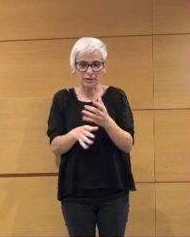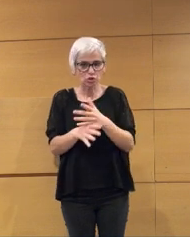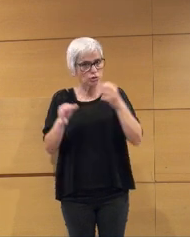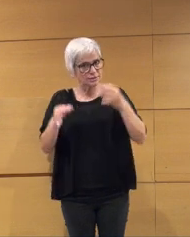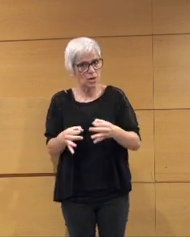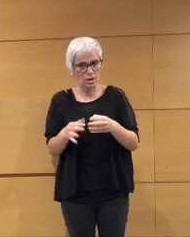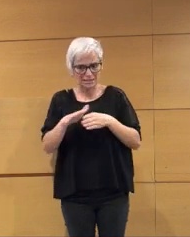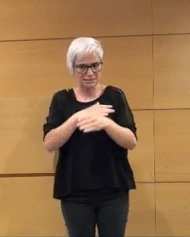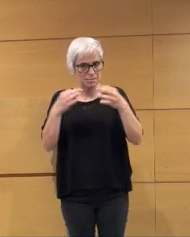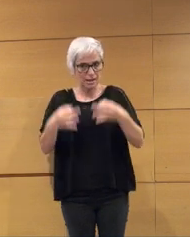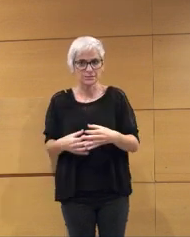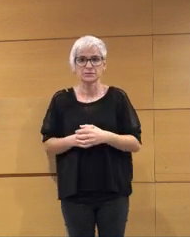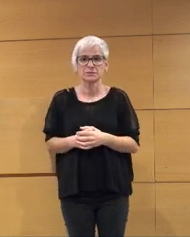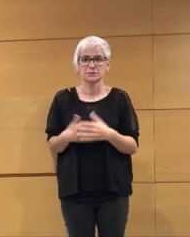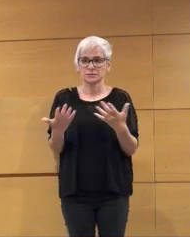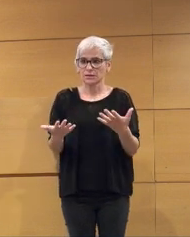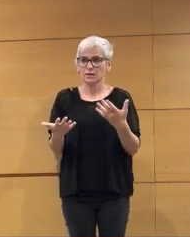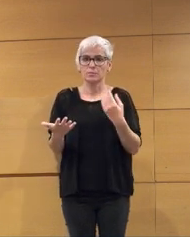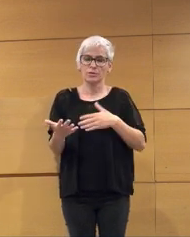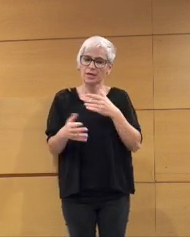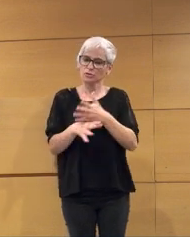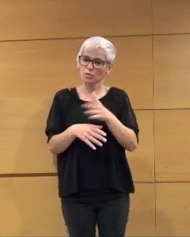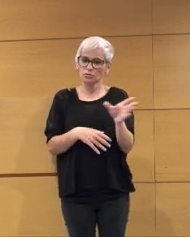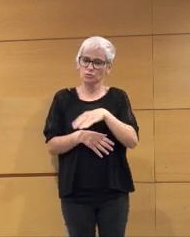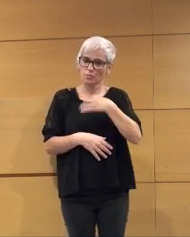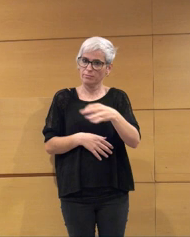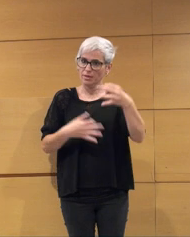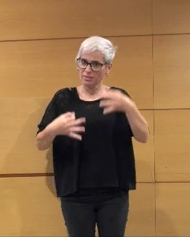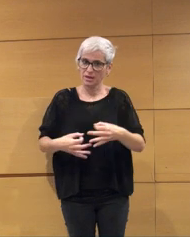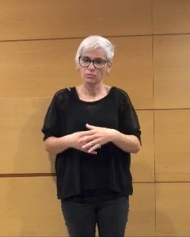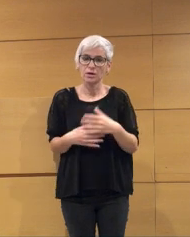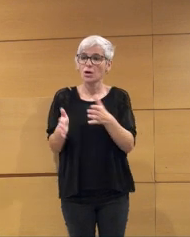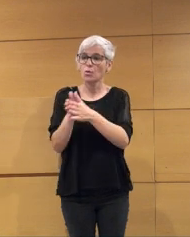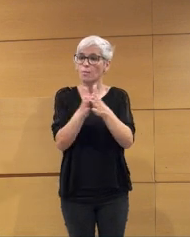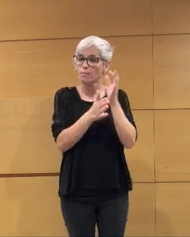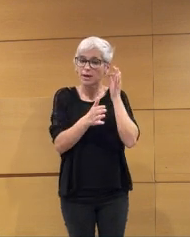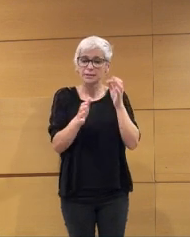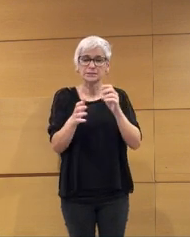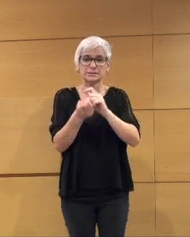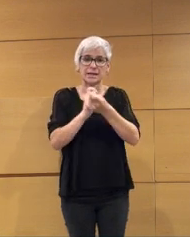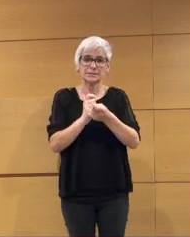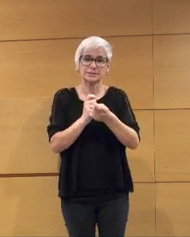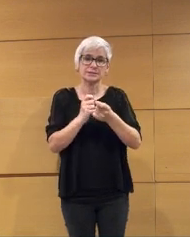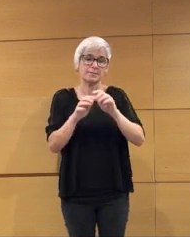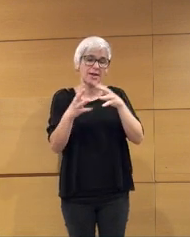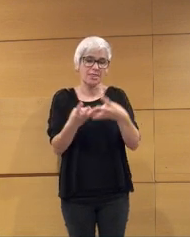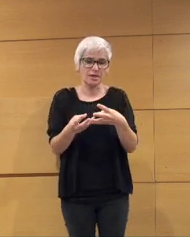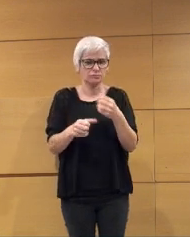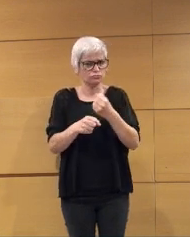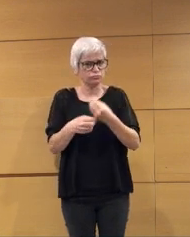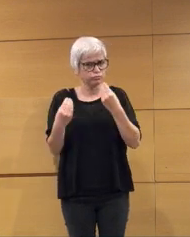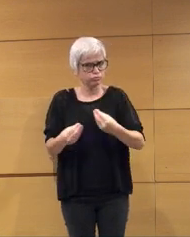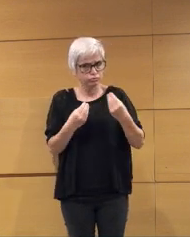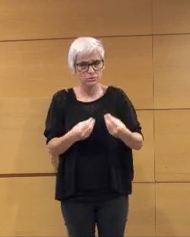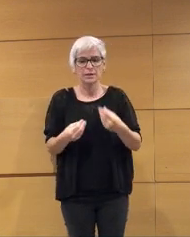ser accessibles i ha de poder jugar tothom. Llavors, tenim companyes de Transmèdia que estan fent molt bona feina identificant